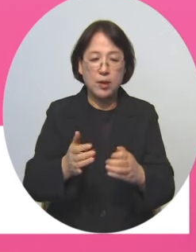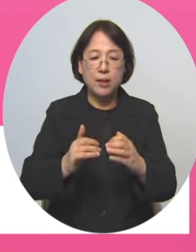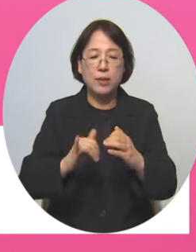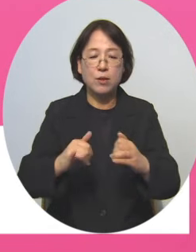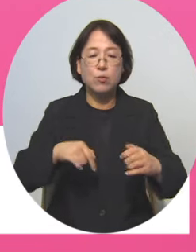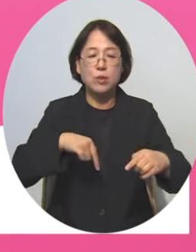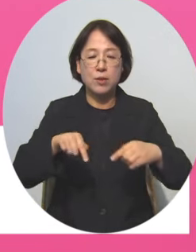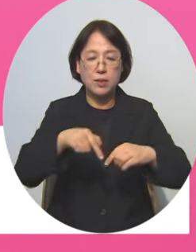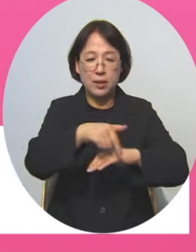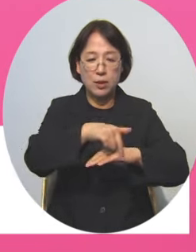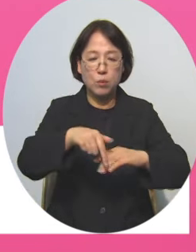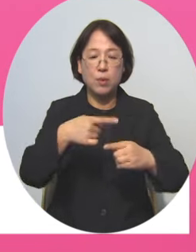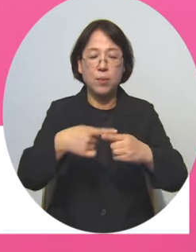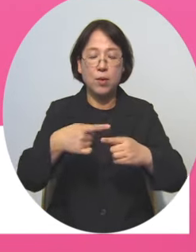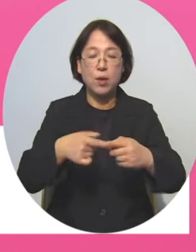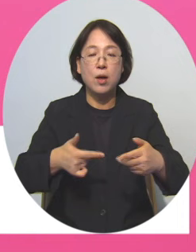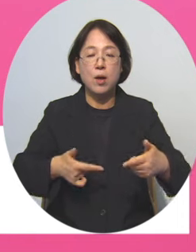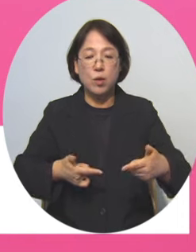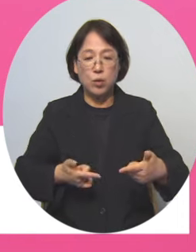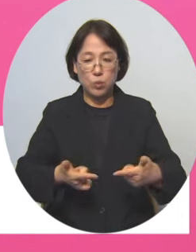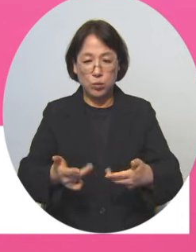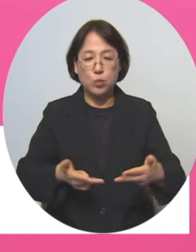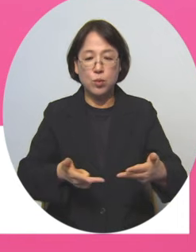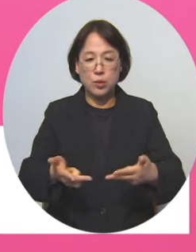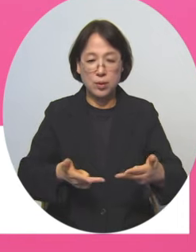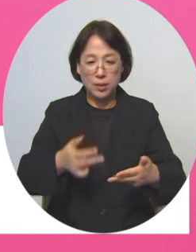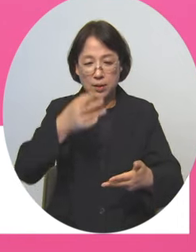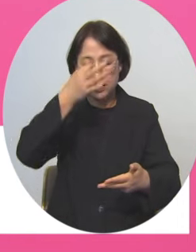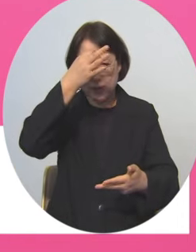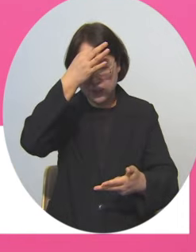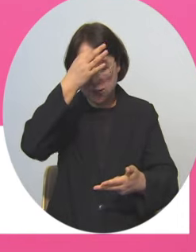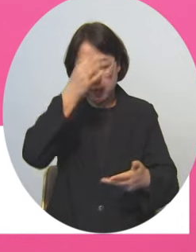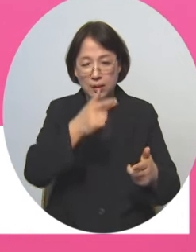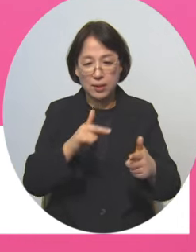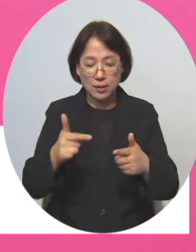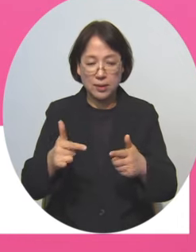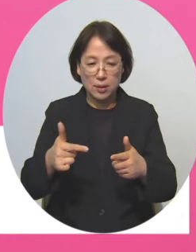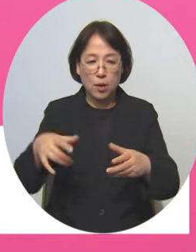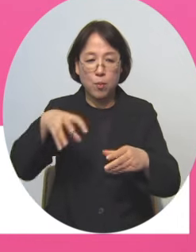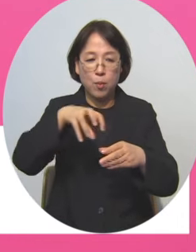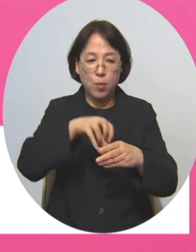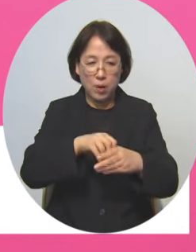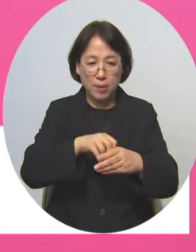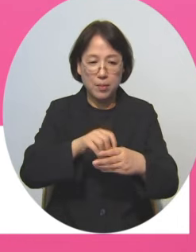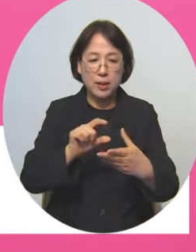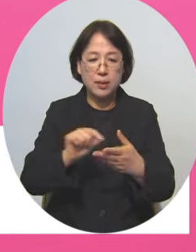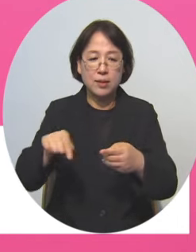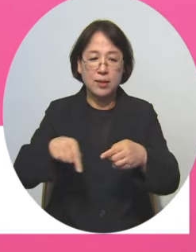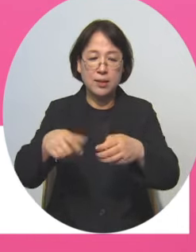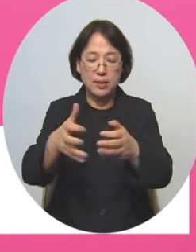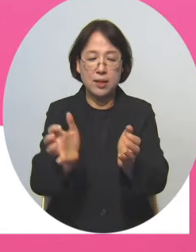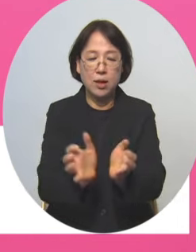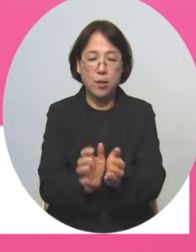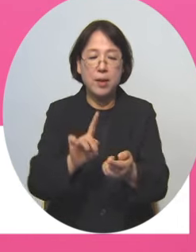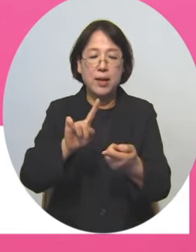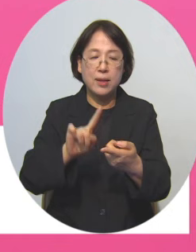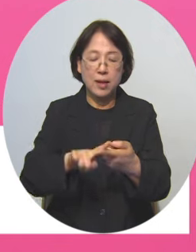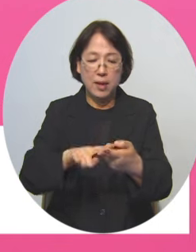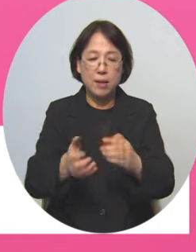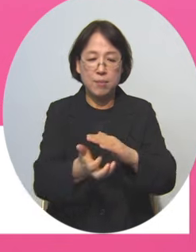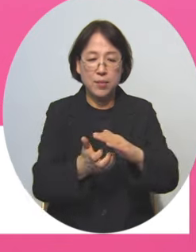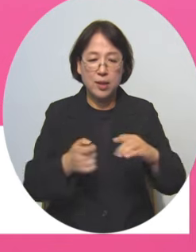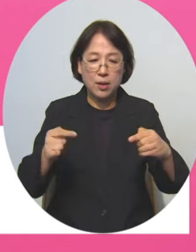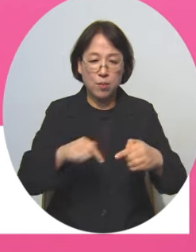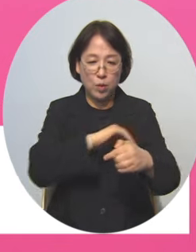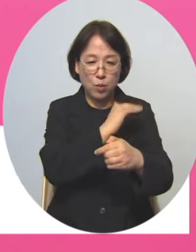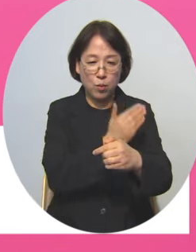기획, 평가, 조정 기능과 함께 지자체 사업에 대한 사전 협의권을